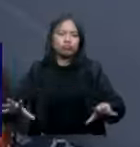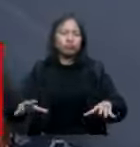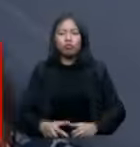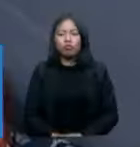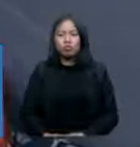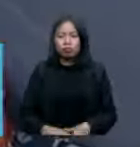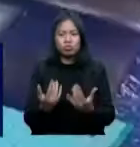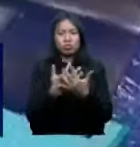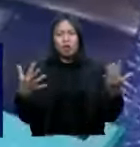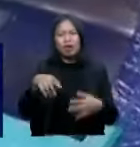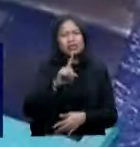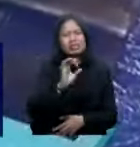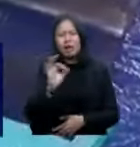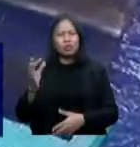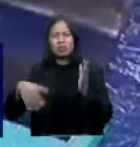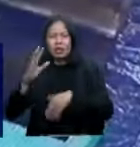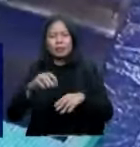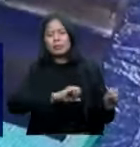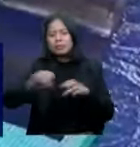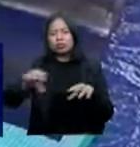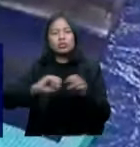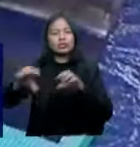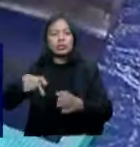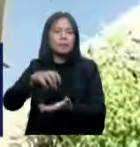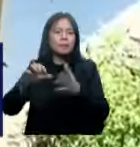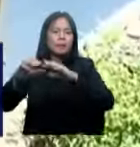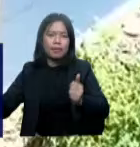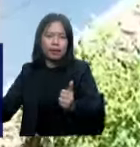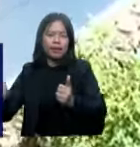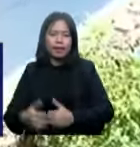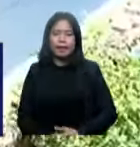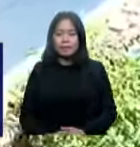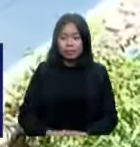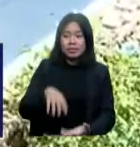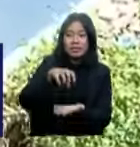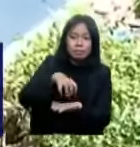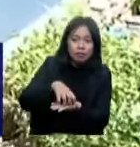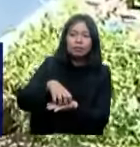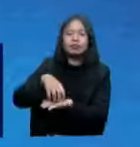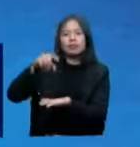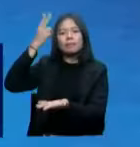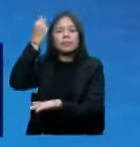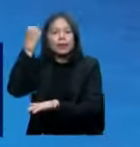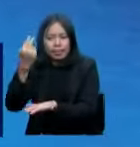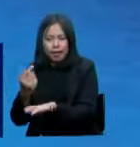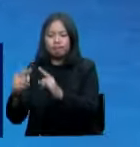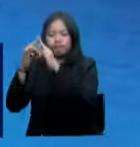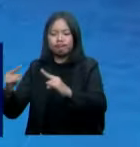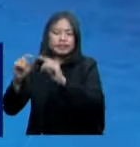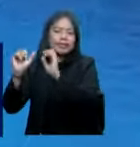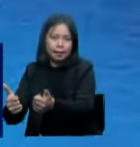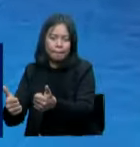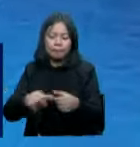wulanggitang dan Kecamatan ilebura mereka tinggal di Posco pengungsian yang disiapkan pemk Flores Timur